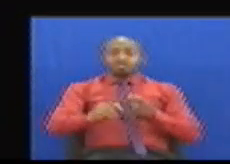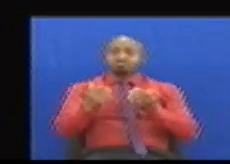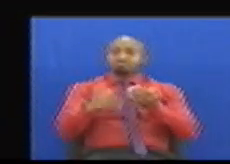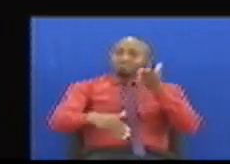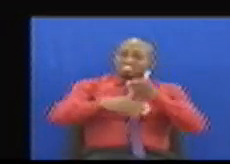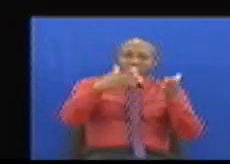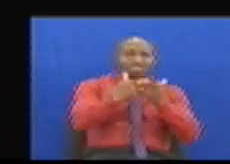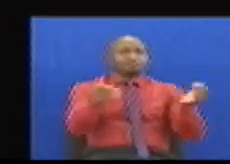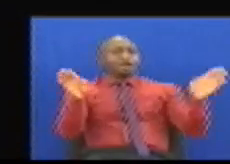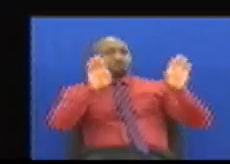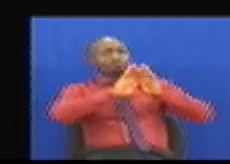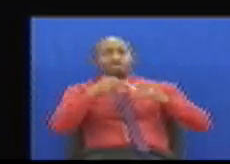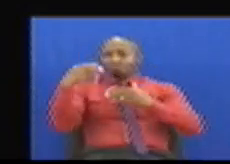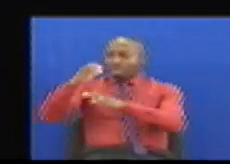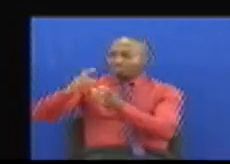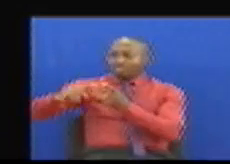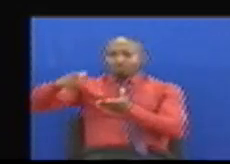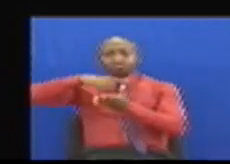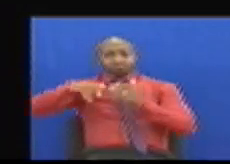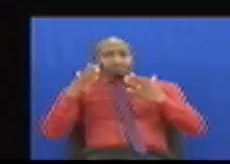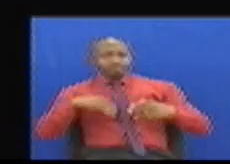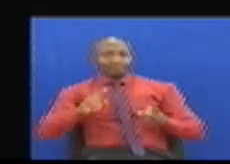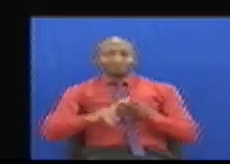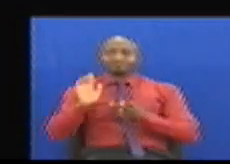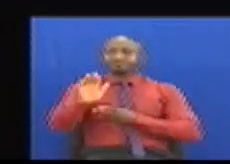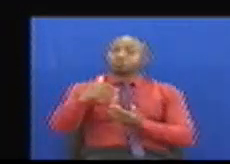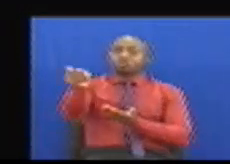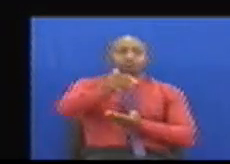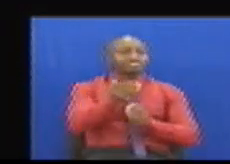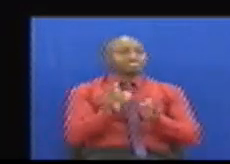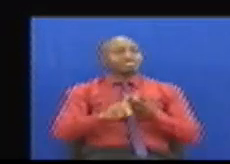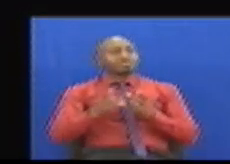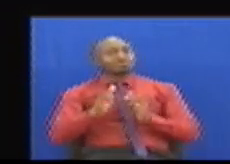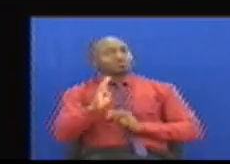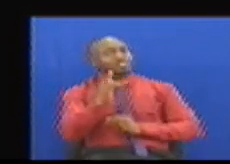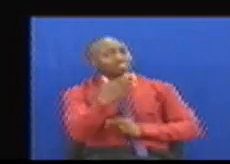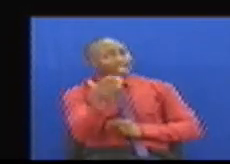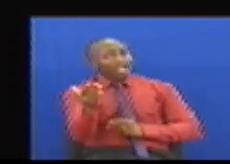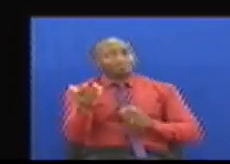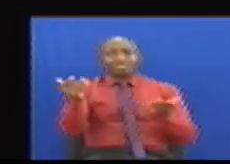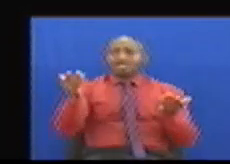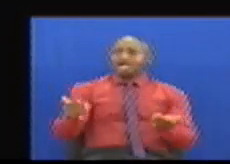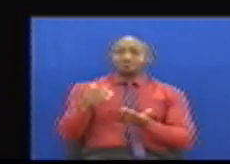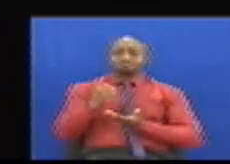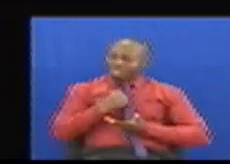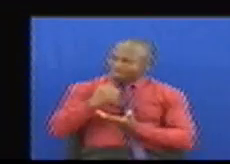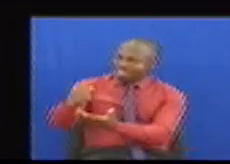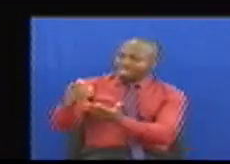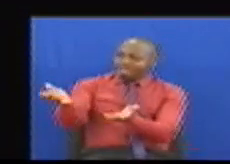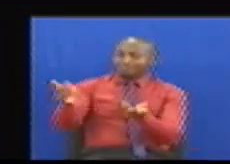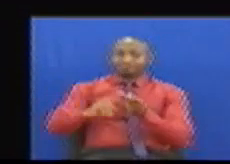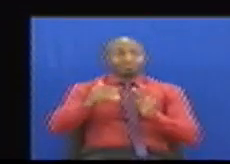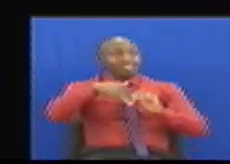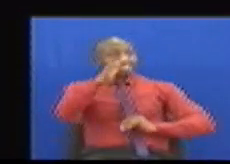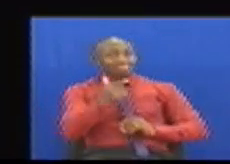maabara tunapata, zahanati tunapata. Wao wanakusanya sijui bilioni sijui ngapi, alafu tunawapelekea zaidi ya